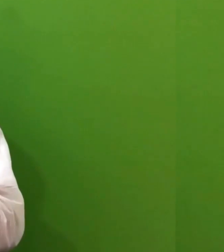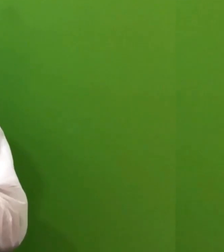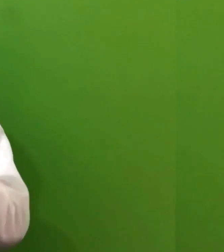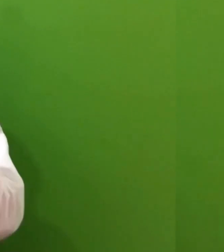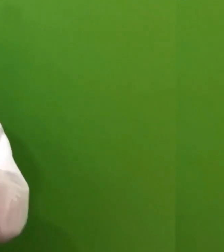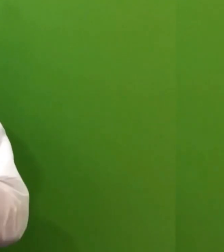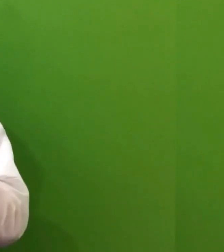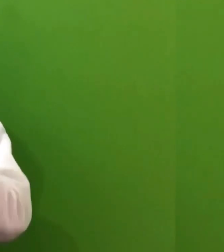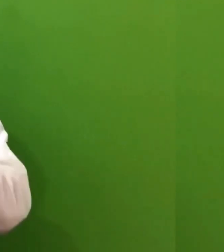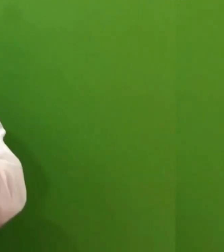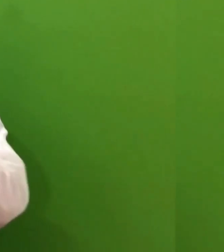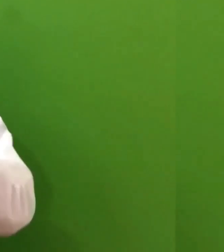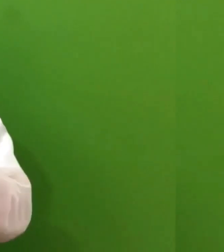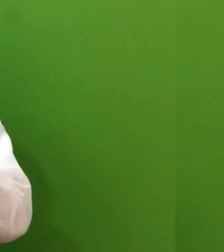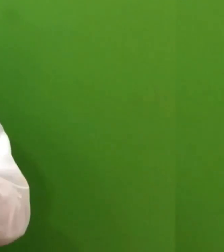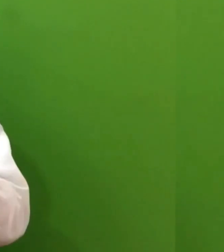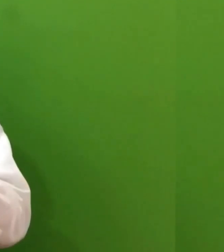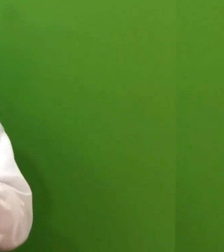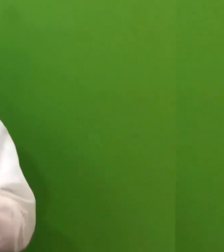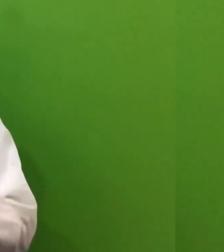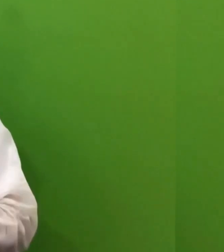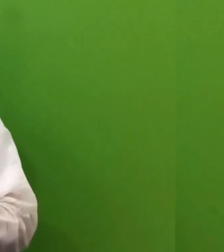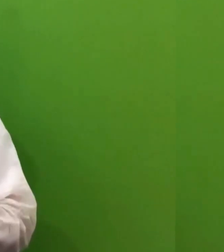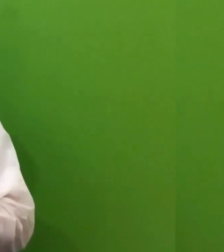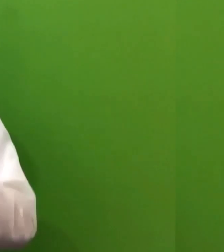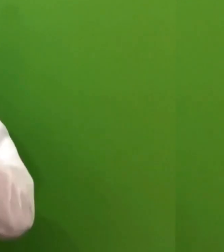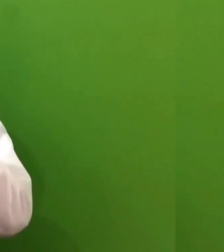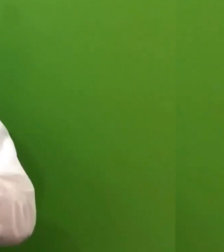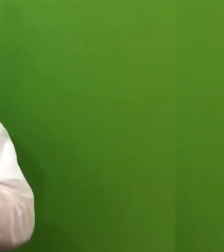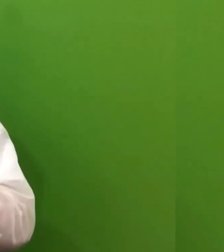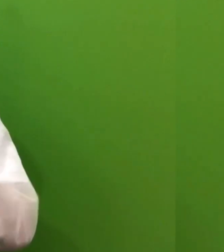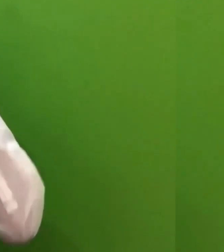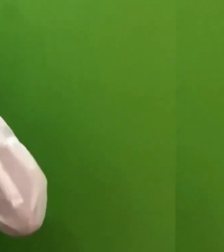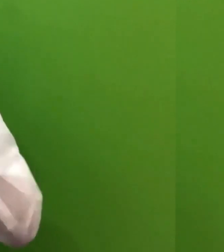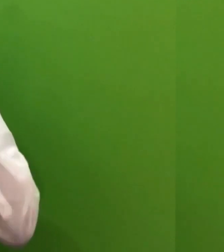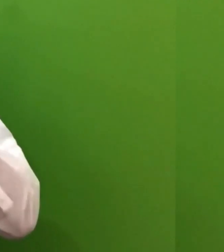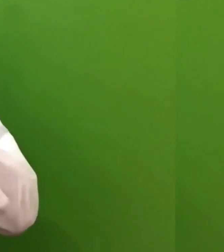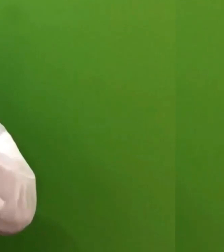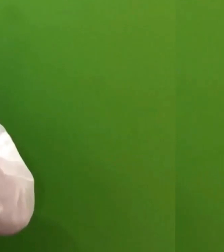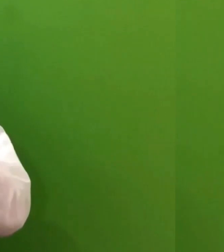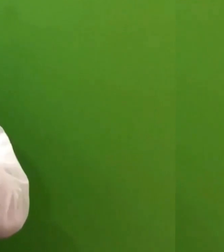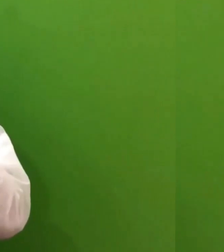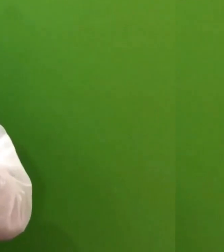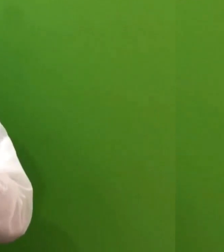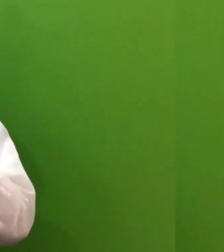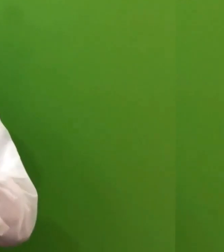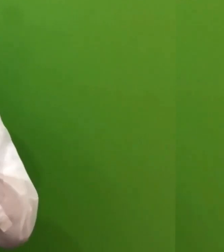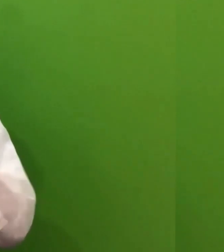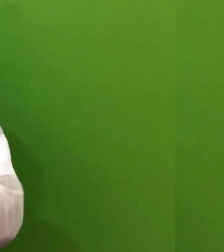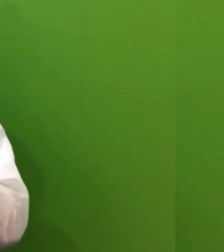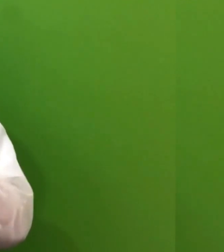CVDIP로 우리가 걸어가는 여정에 항상 우리 하나님께 감사하며 하나님의